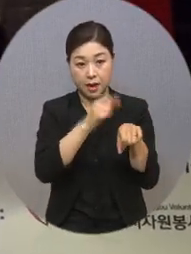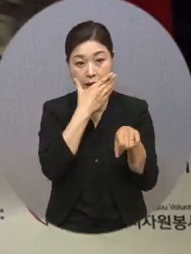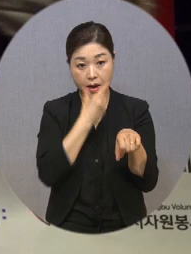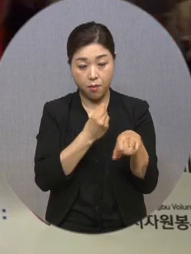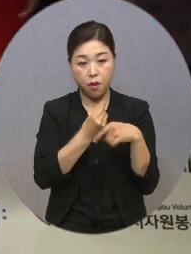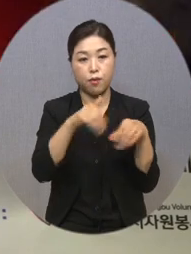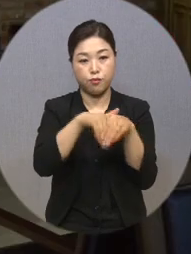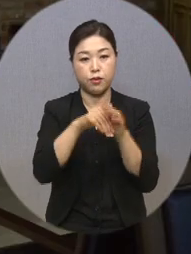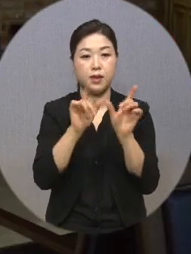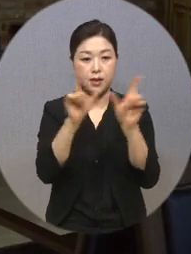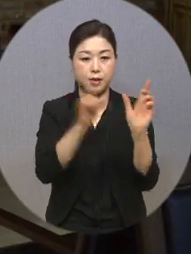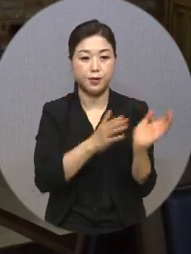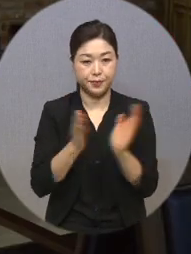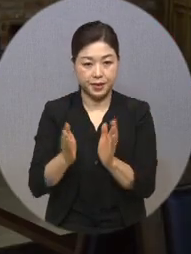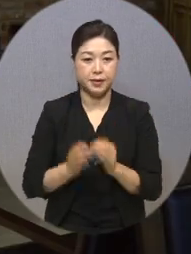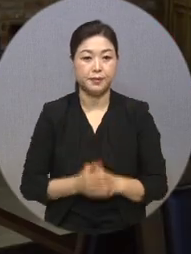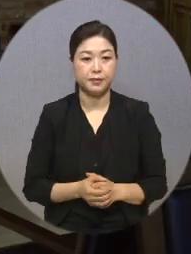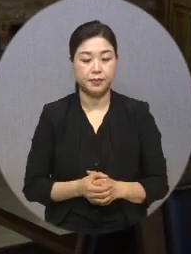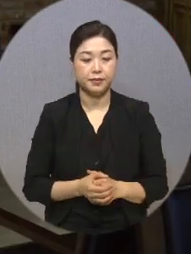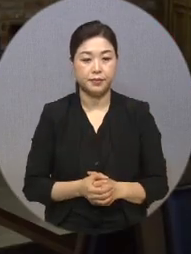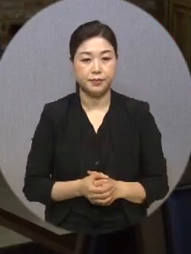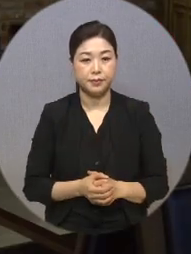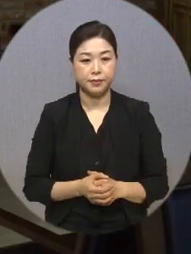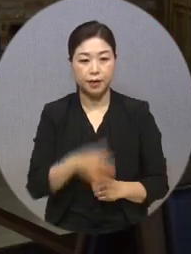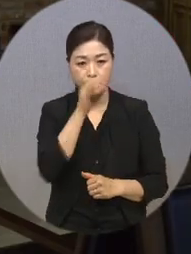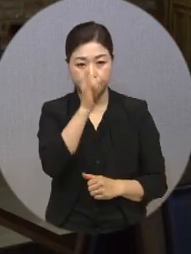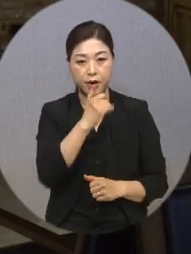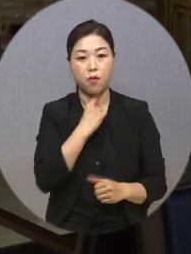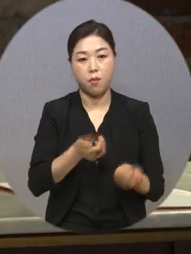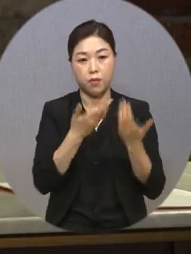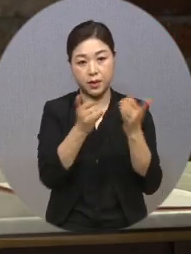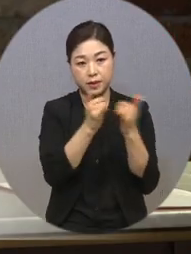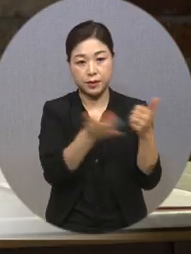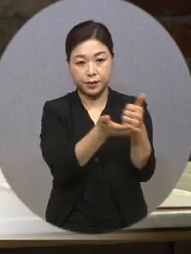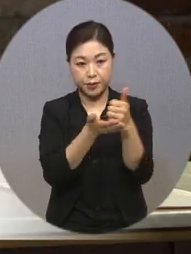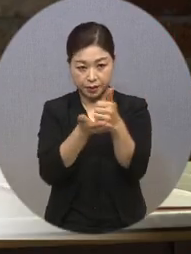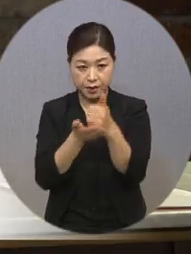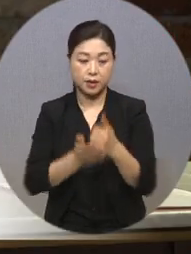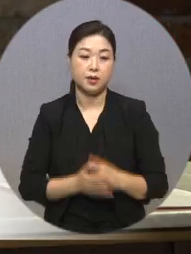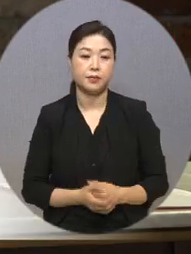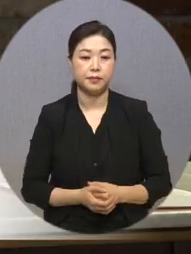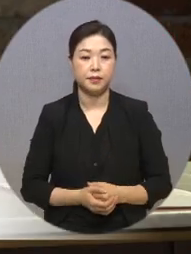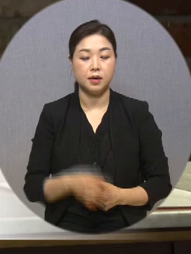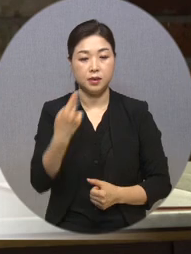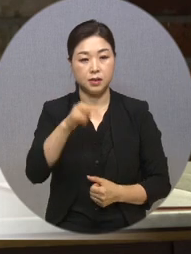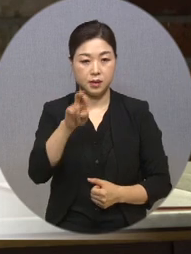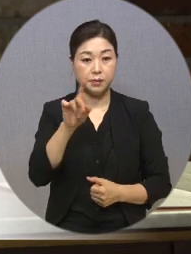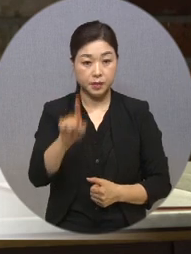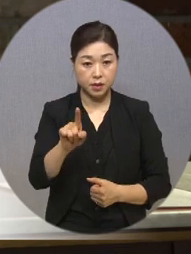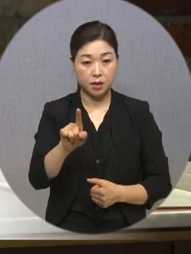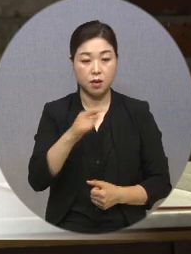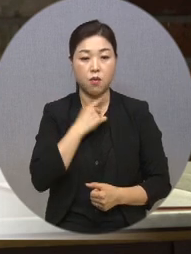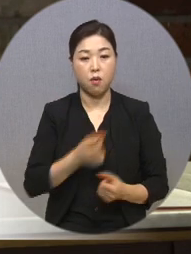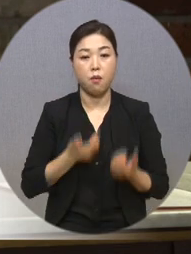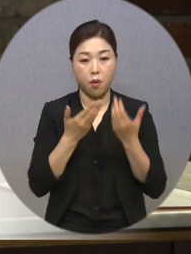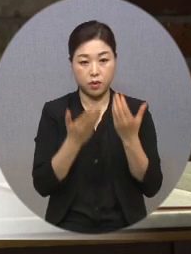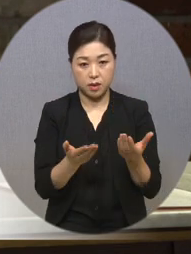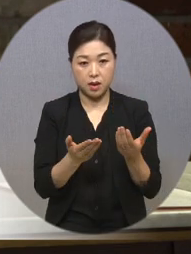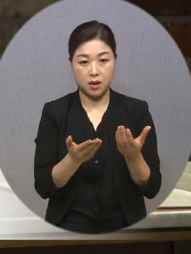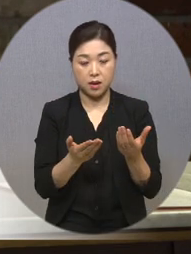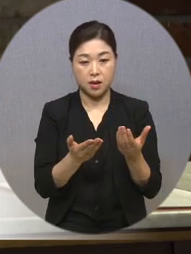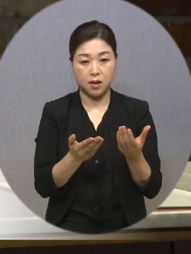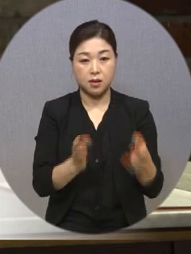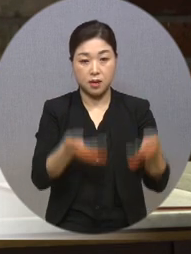마련했습니다 우수 자원봉사자들이 최대 되었읍니다 아 2021 년 도 의정부 좌 음봉